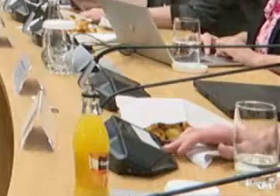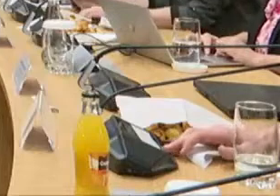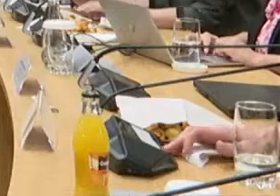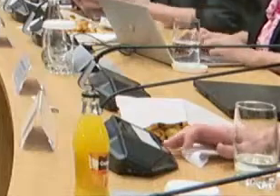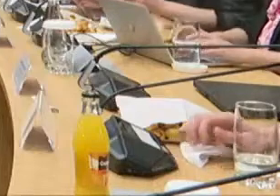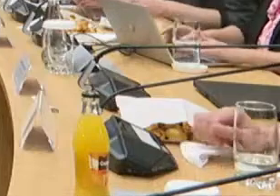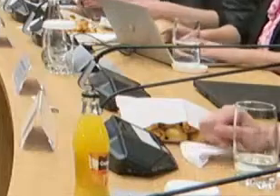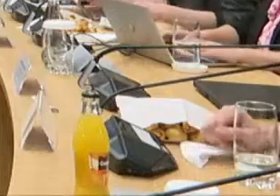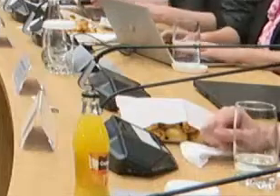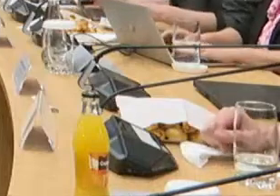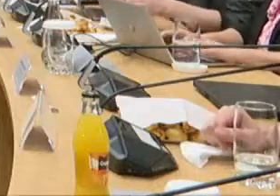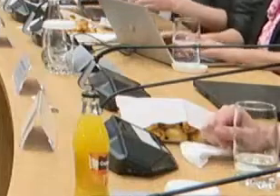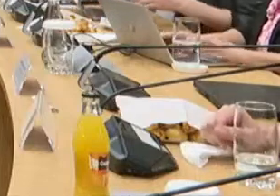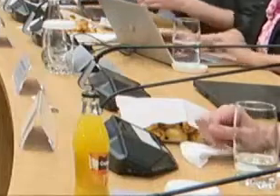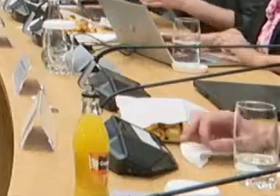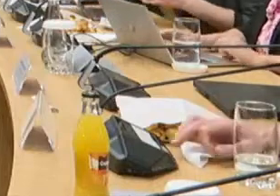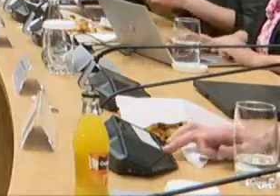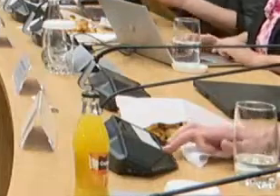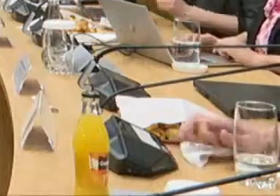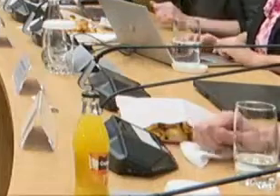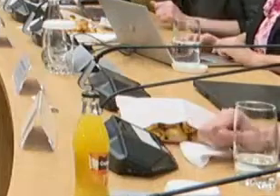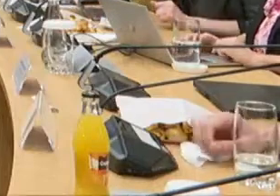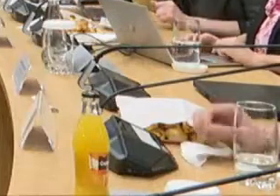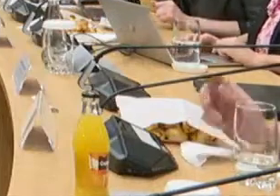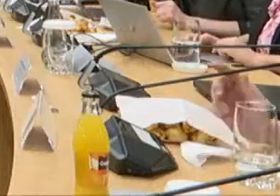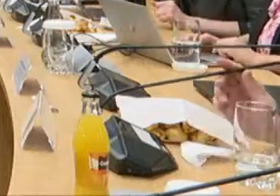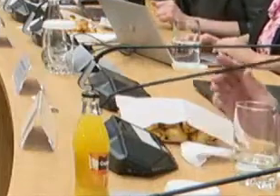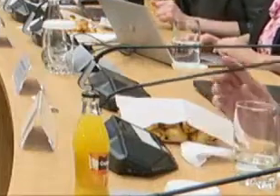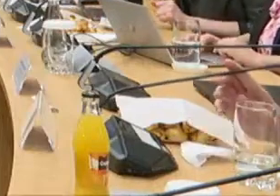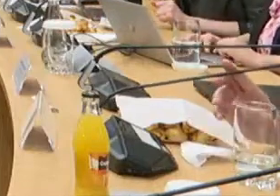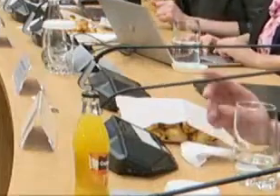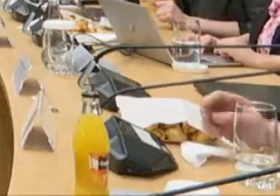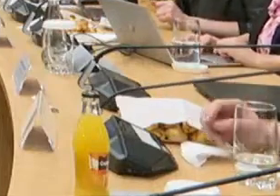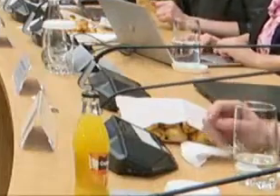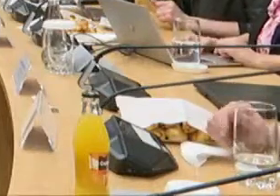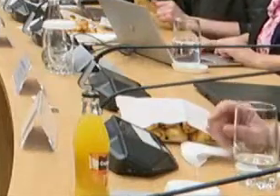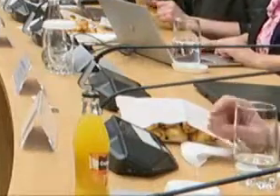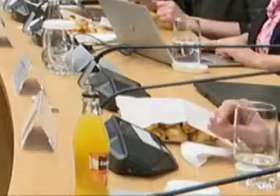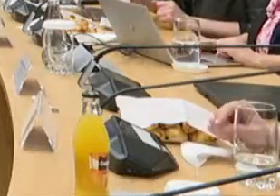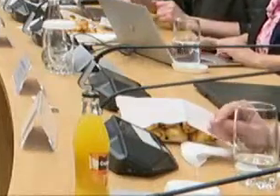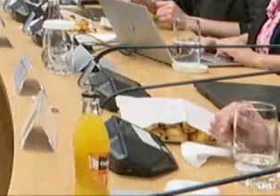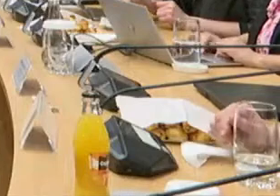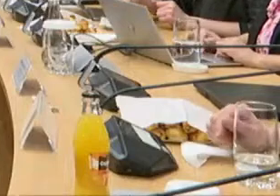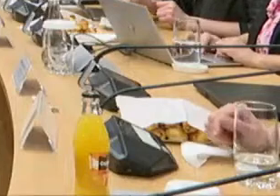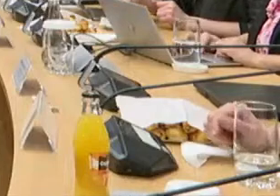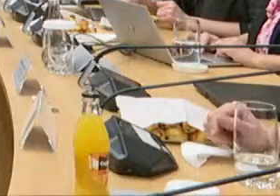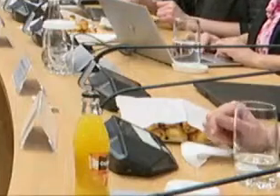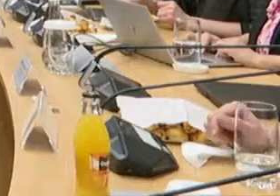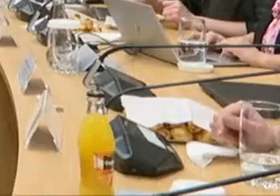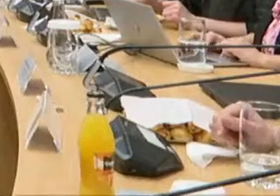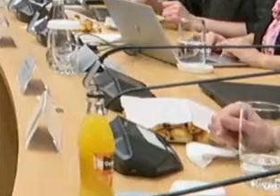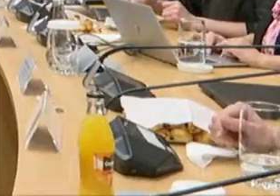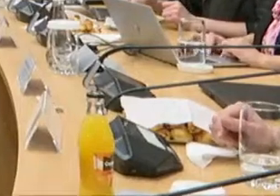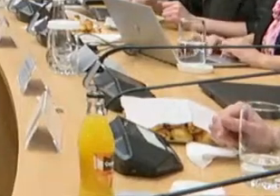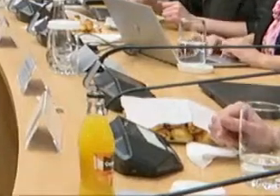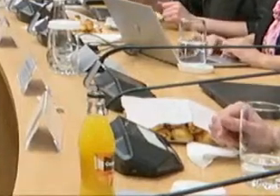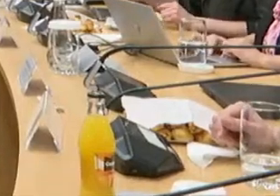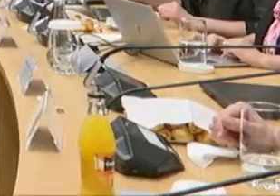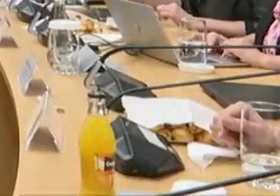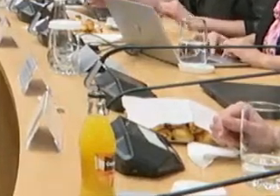Ionescu Dinu prezent Irimia Andrei prezent Jura Marius